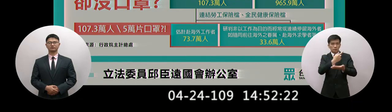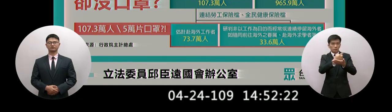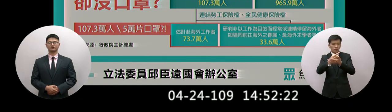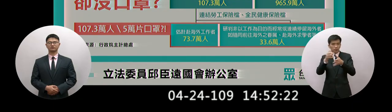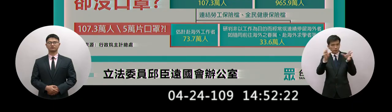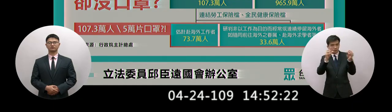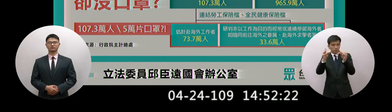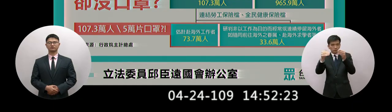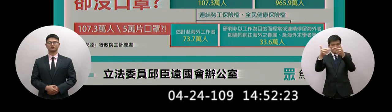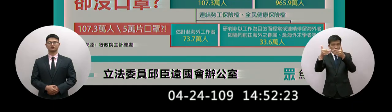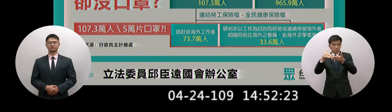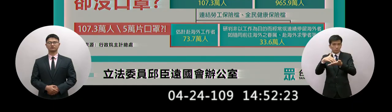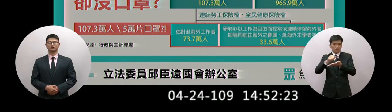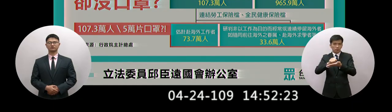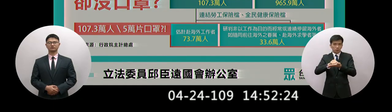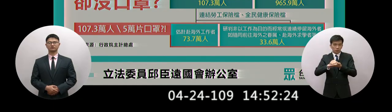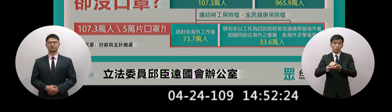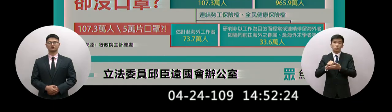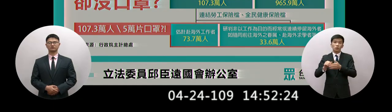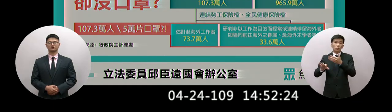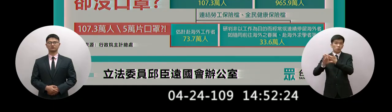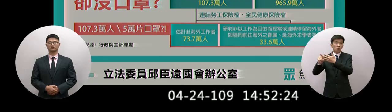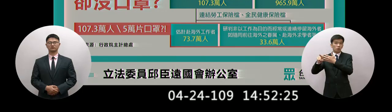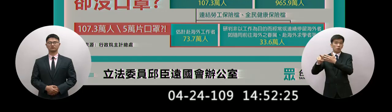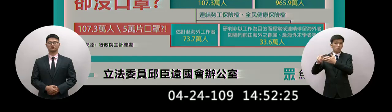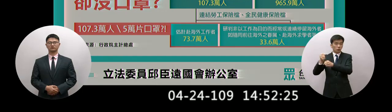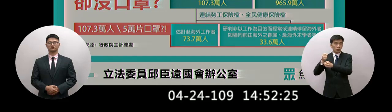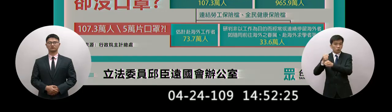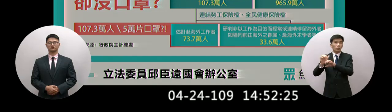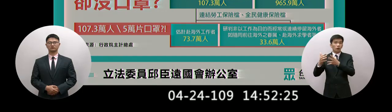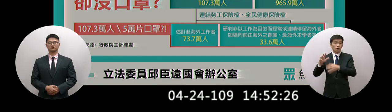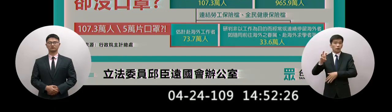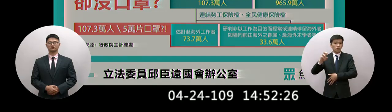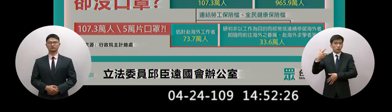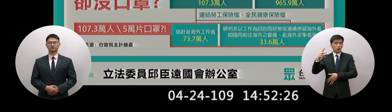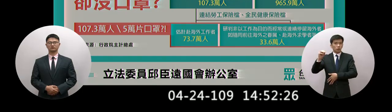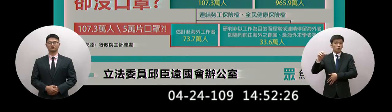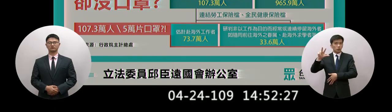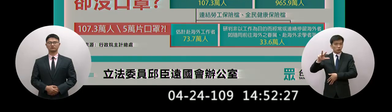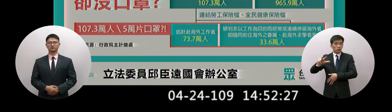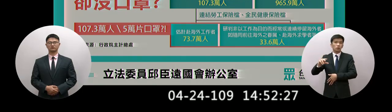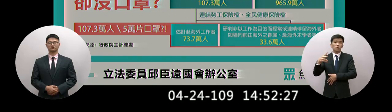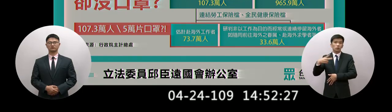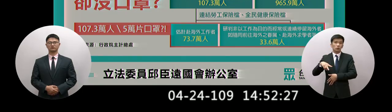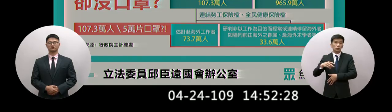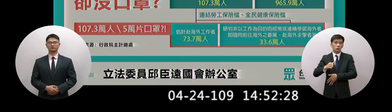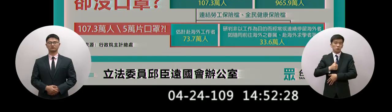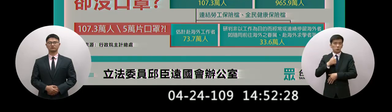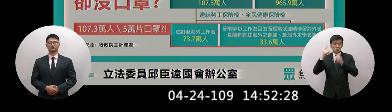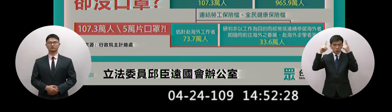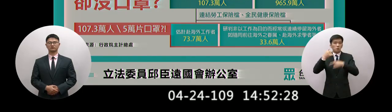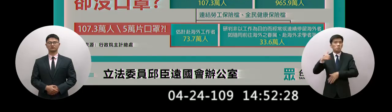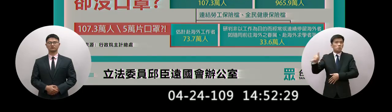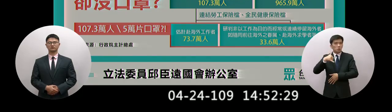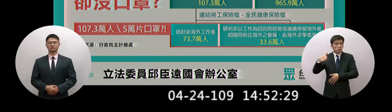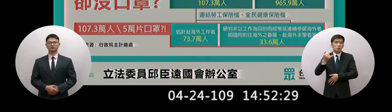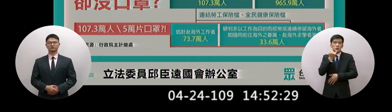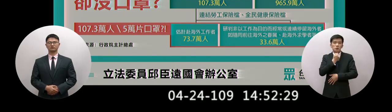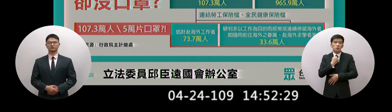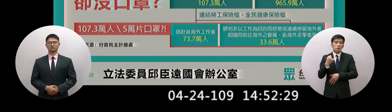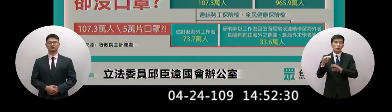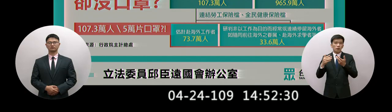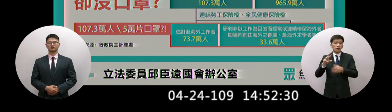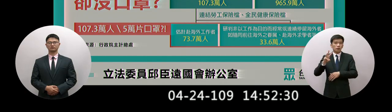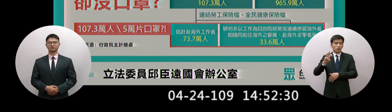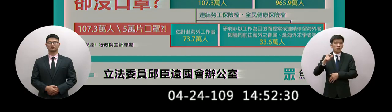计在海外工作者有73.7万，这是固定的。那经常性流动有33.6万，所以